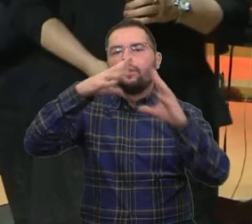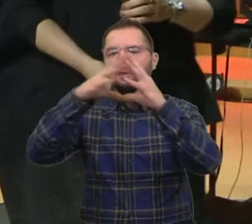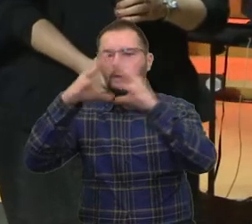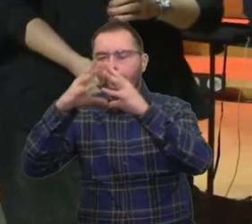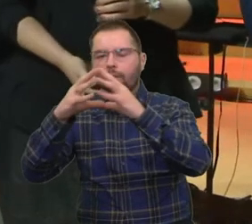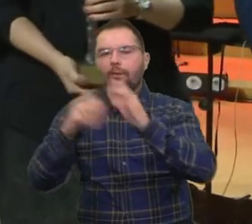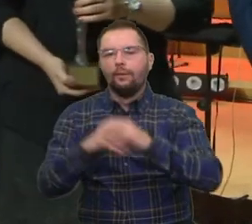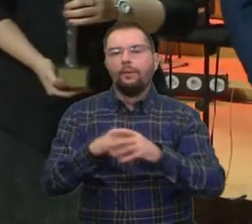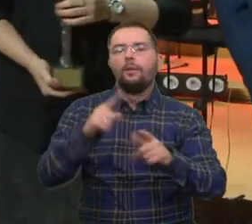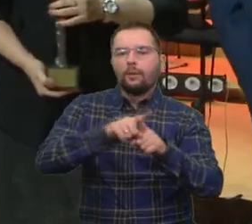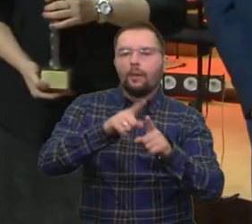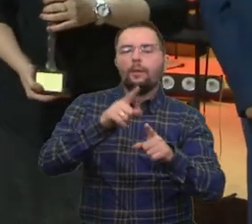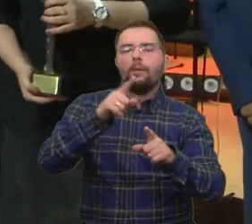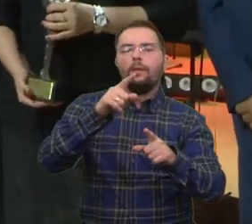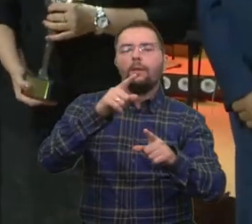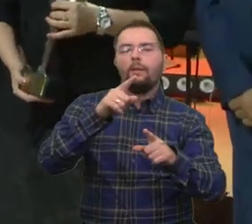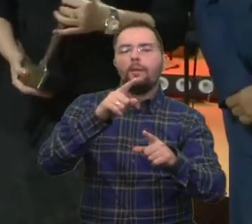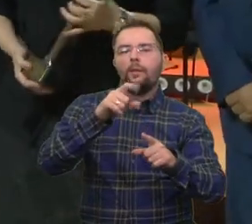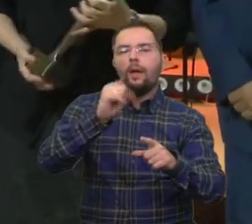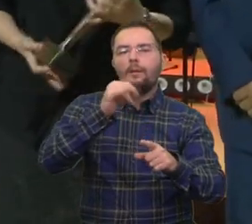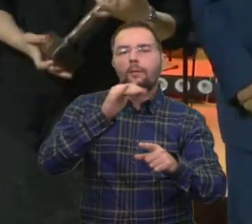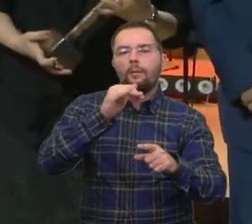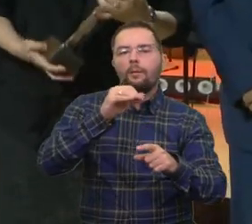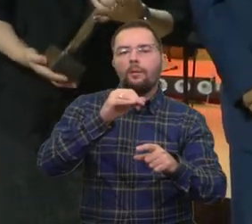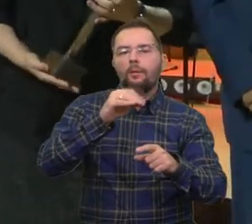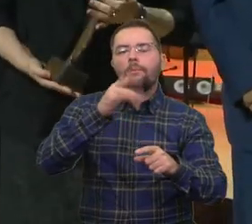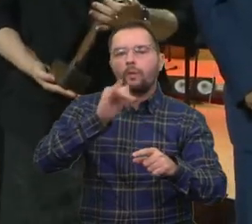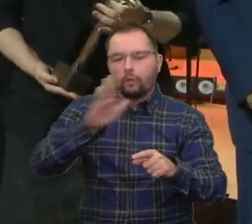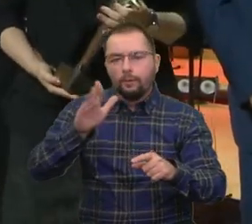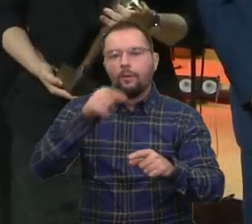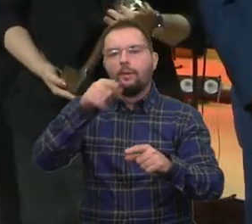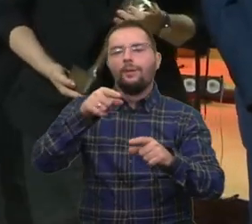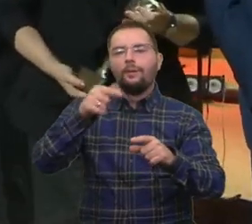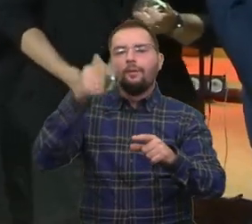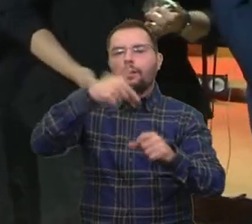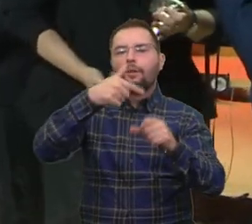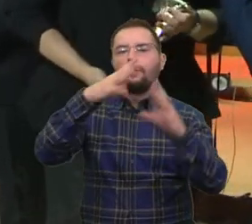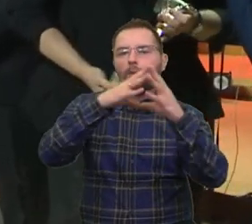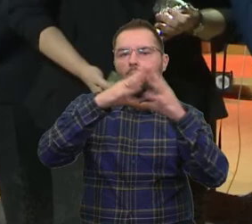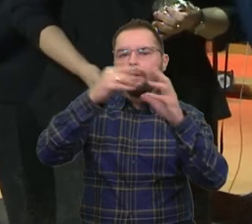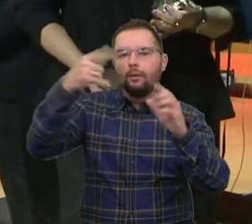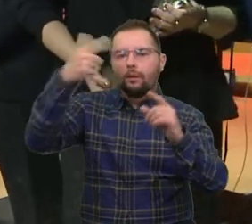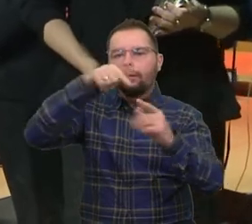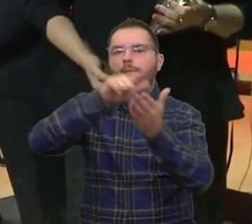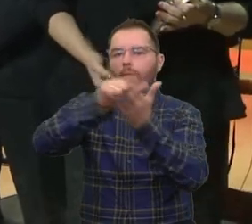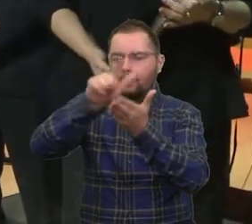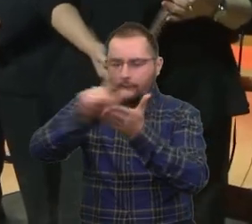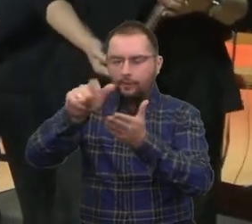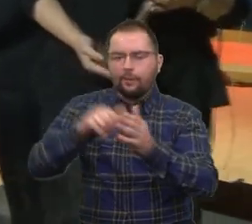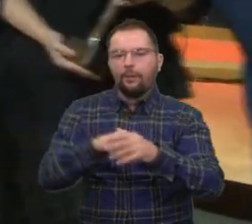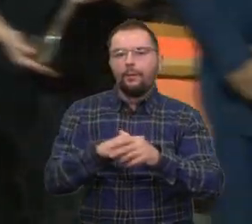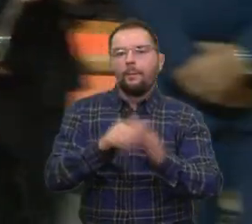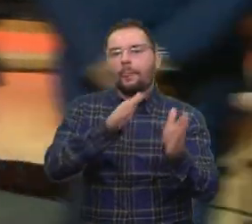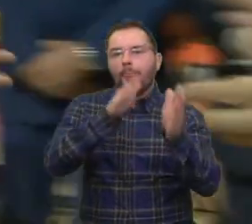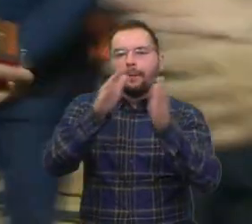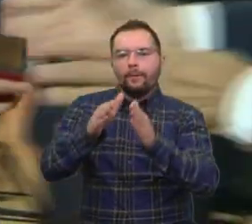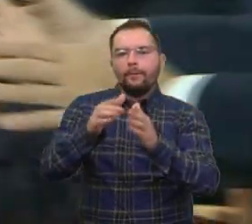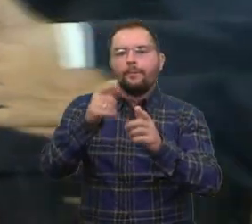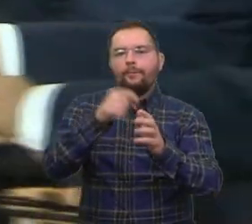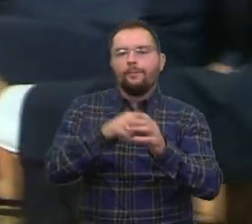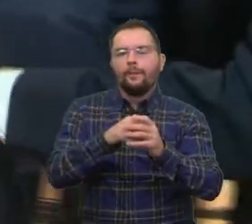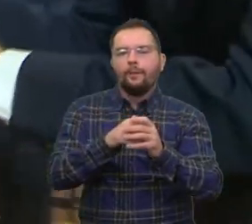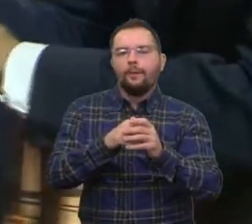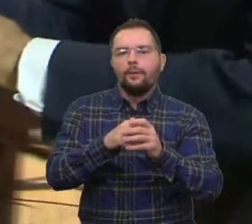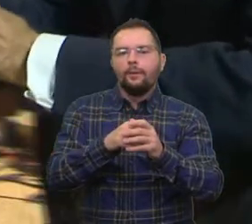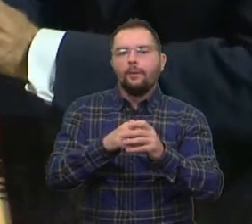2008-2010. Statuetkę odbiera były marszałek Adam Matusiewicz, to były lata 2010-2012. Statuetka dziś także trafi